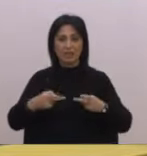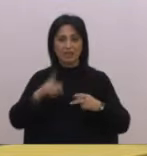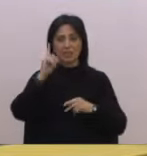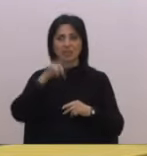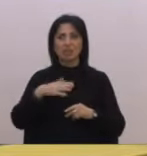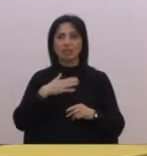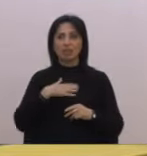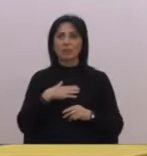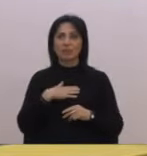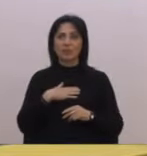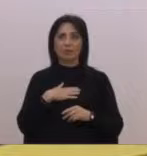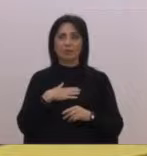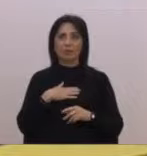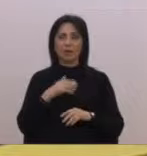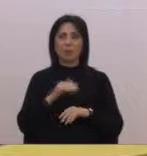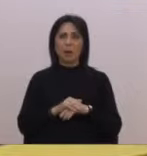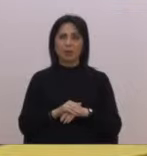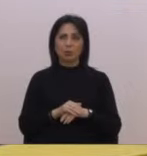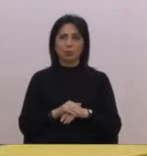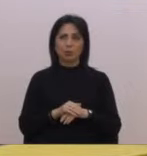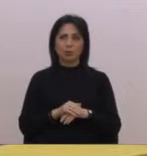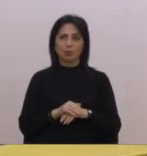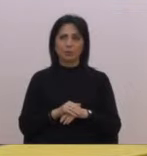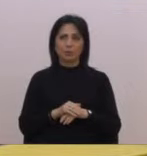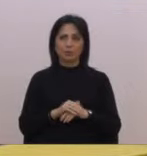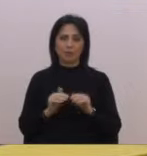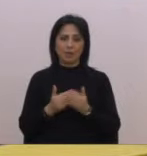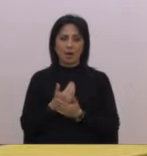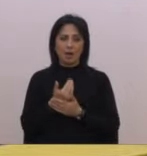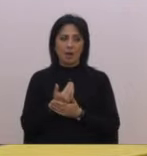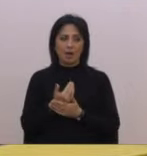ჩვენ ფაქტიურად ახალი